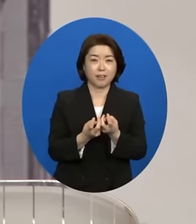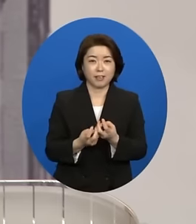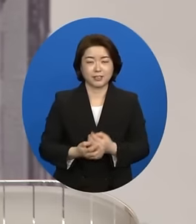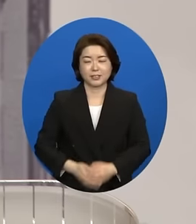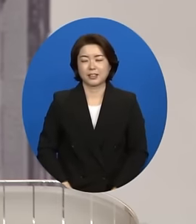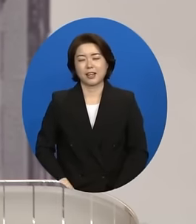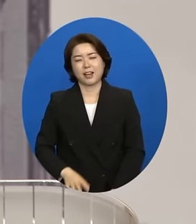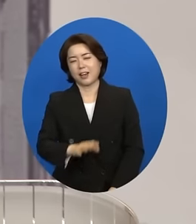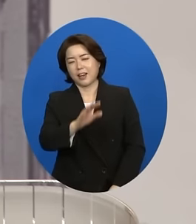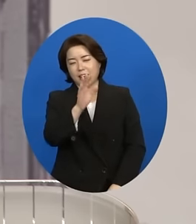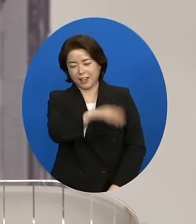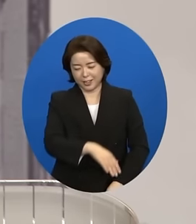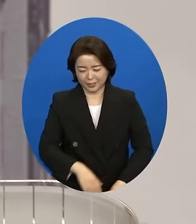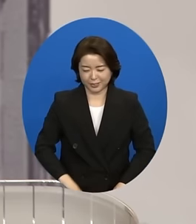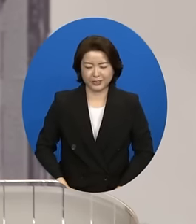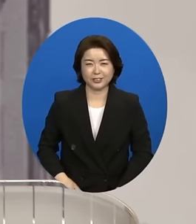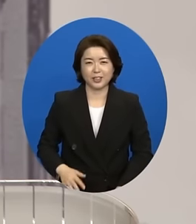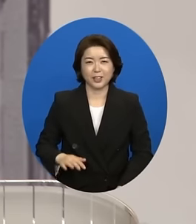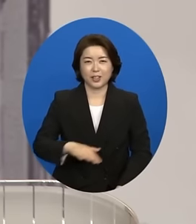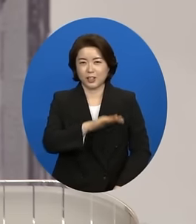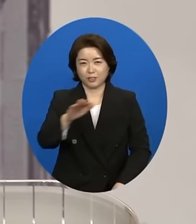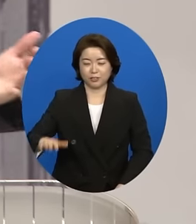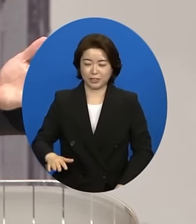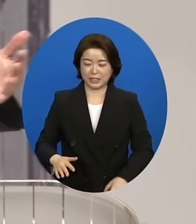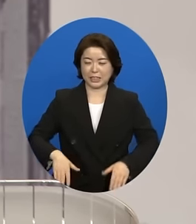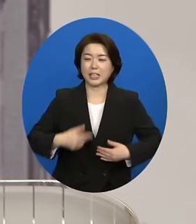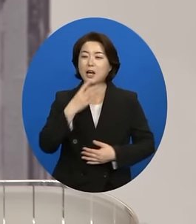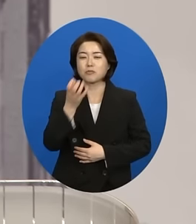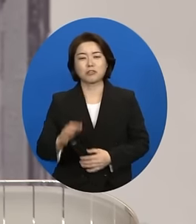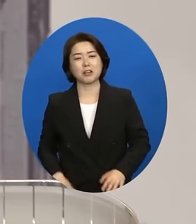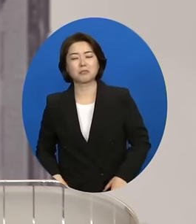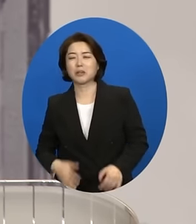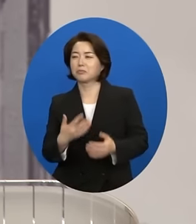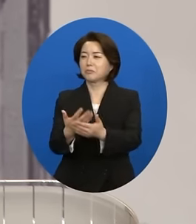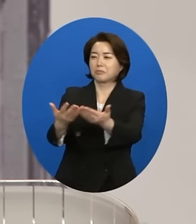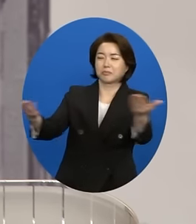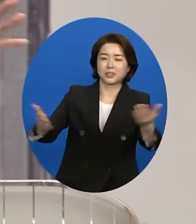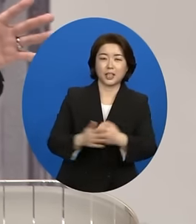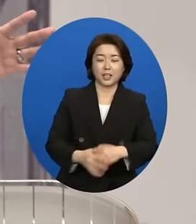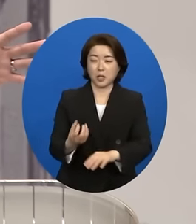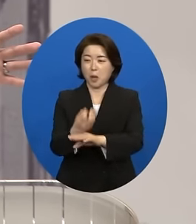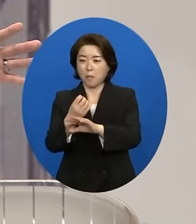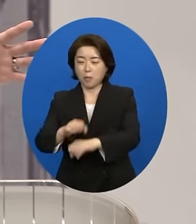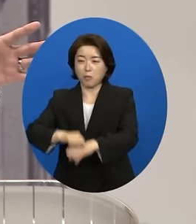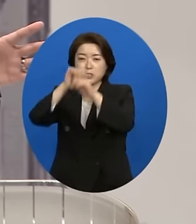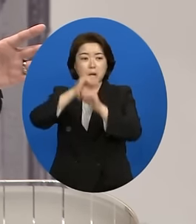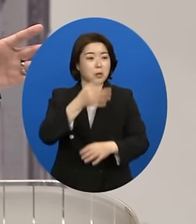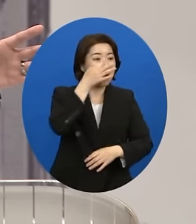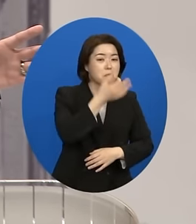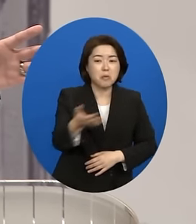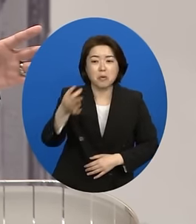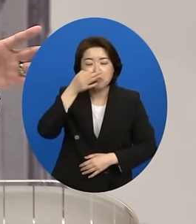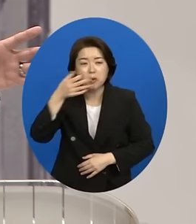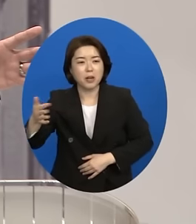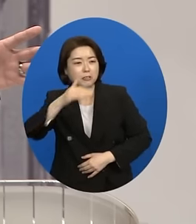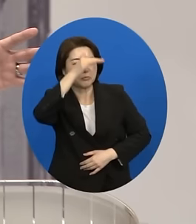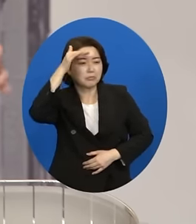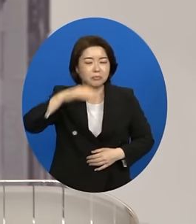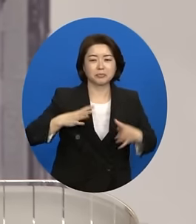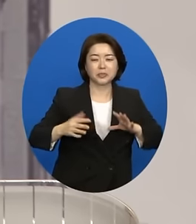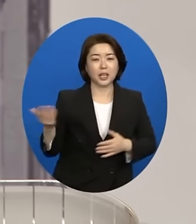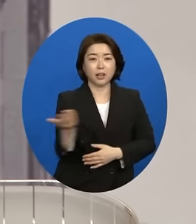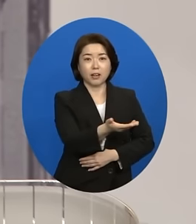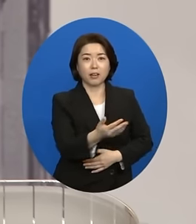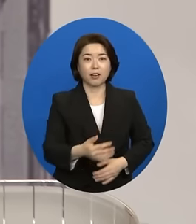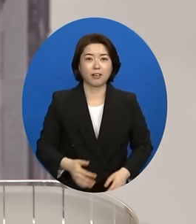아휴, 우리나라 뭐 이 정도 됩니다 하면서 이제 막 그 보물창고를 싹 다 보여주는 거예요. 사절단한테.